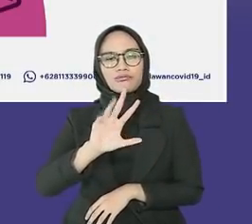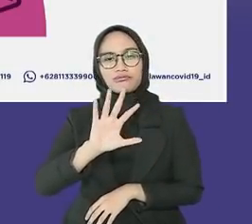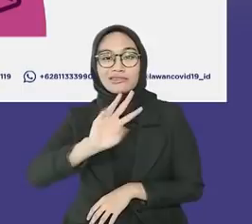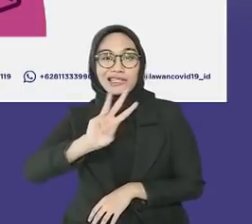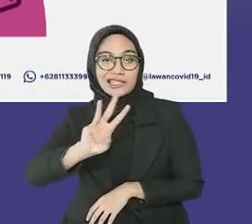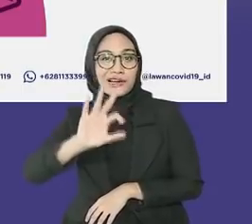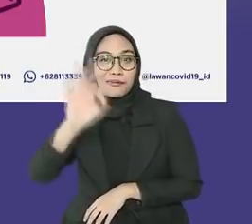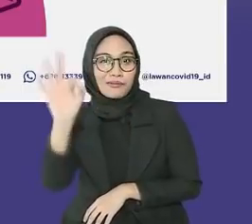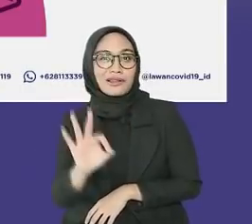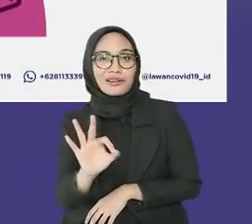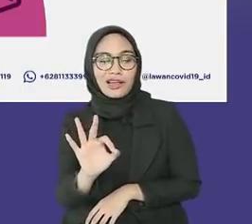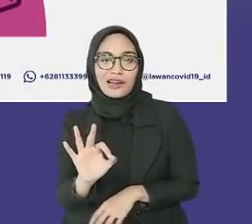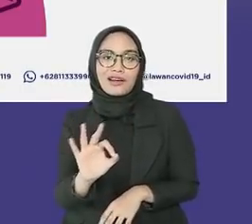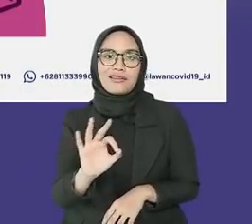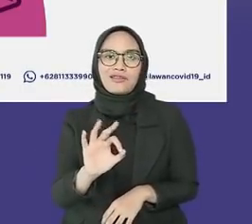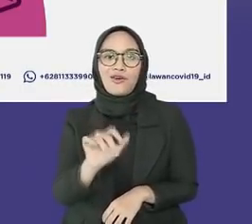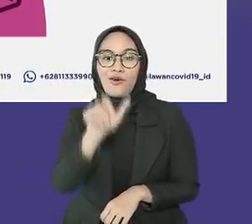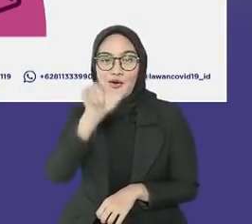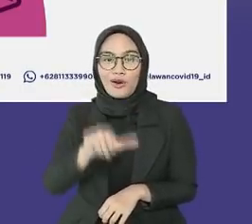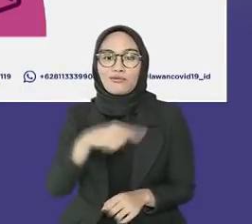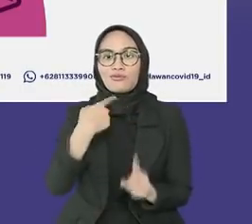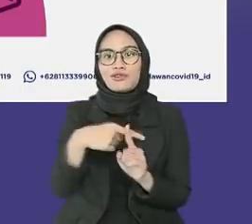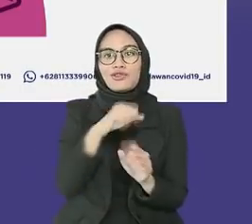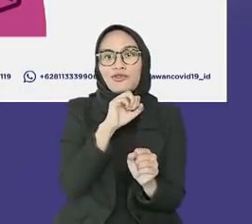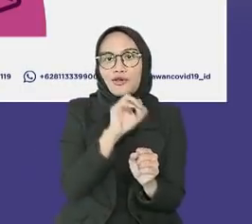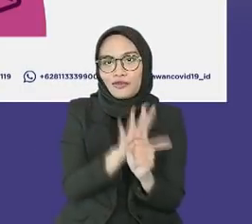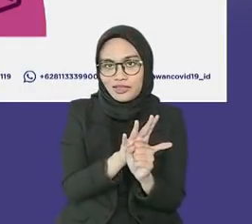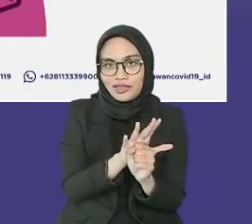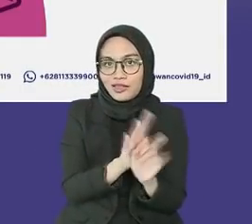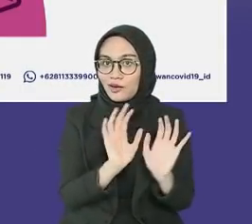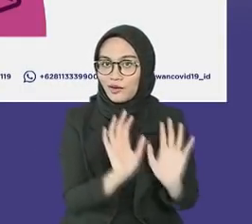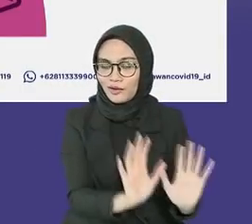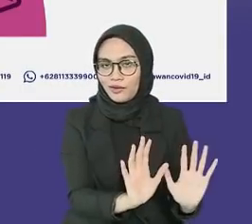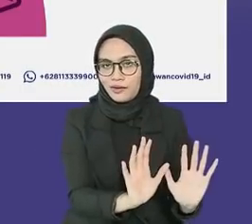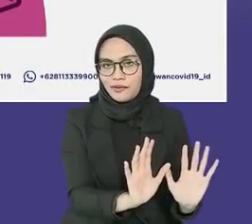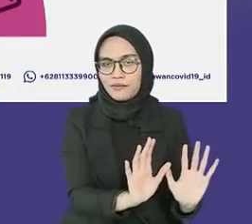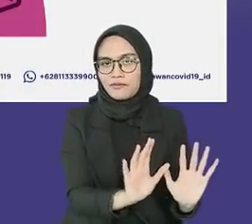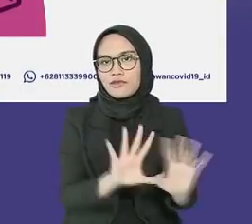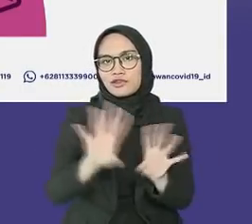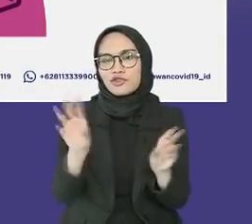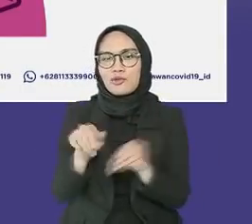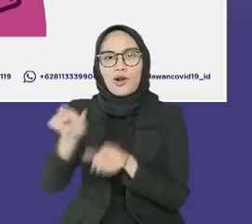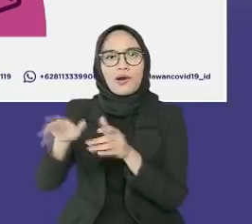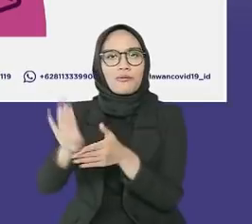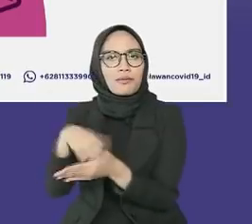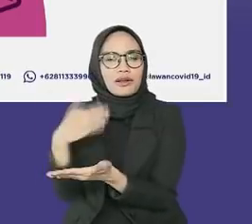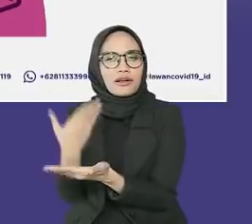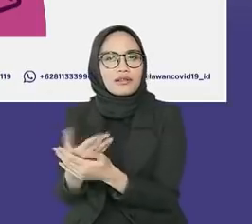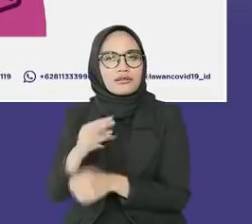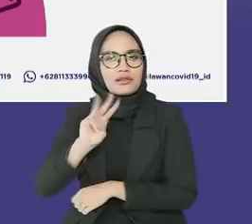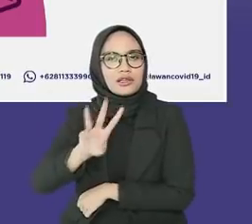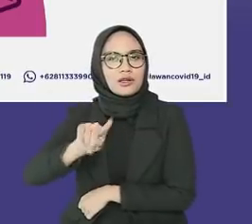0,23% orang yang positif COVID-19 secara nasional, dengan angka kematian harian sebesar